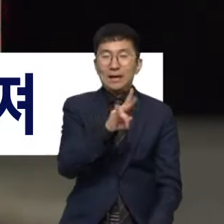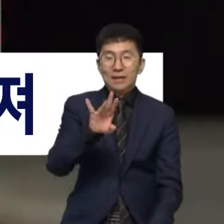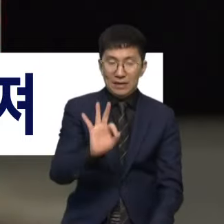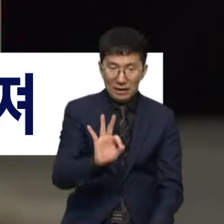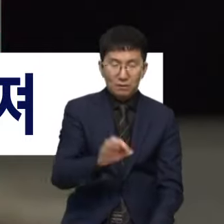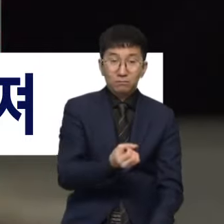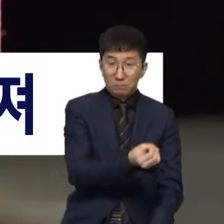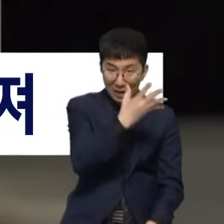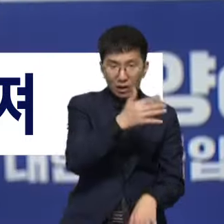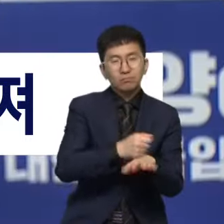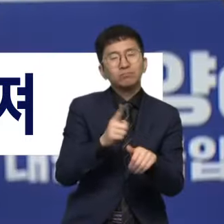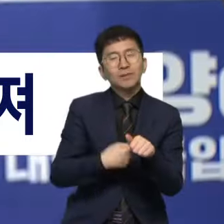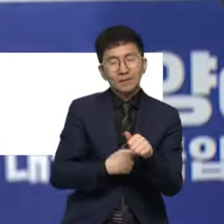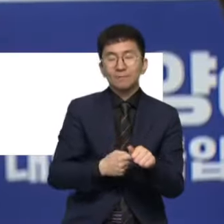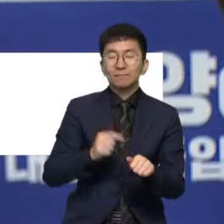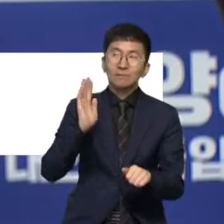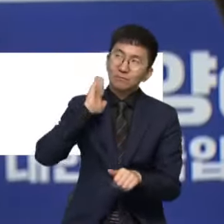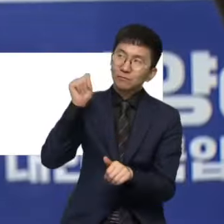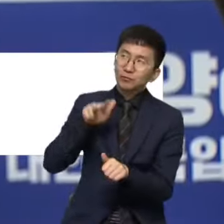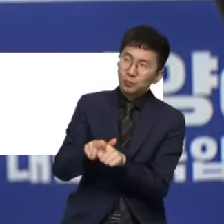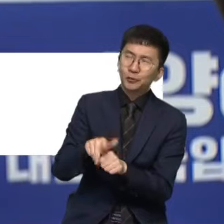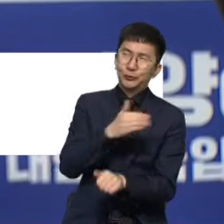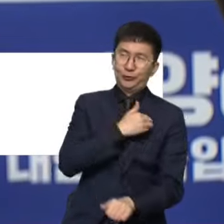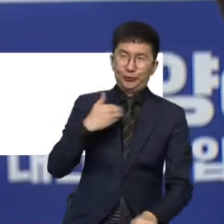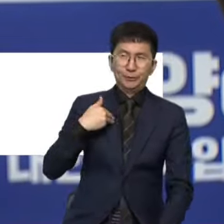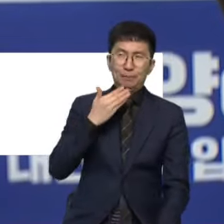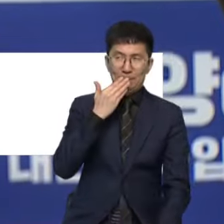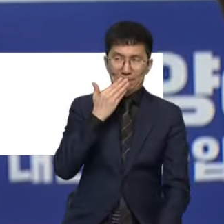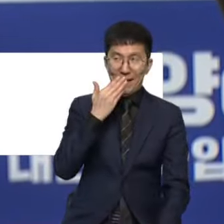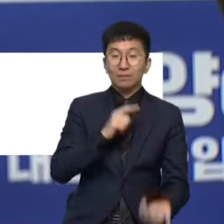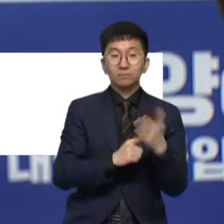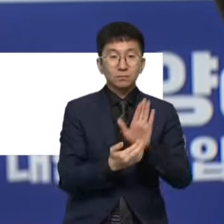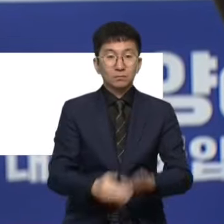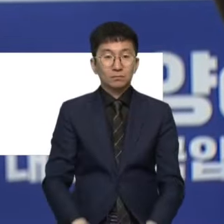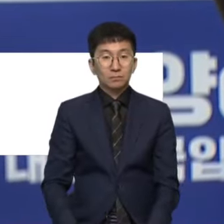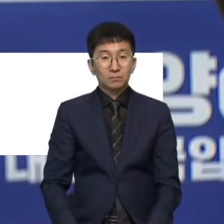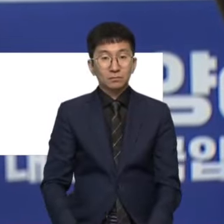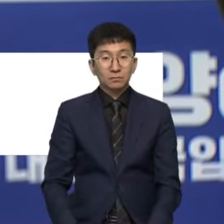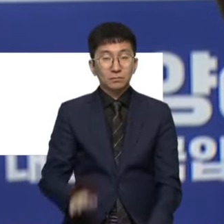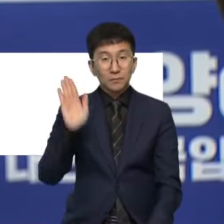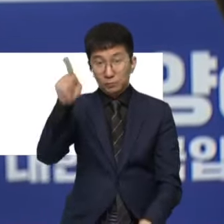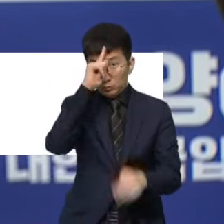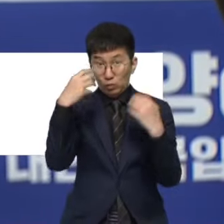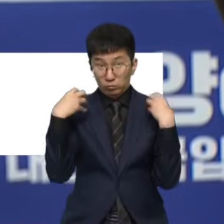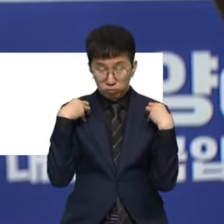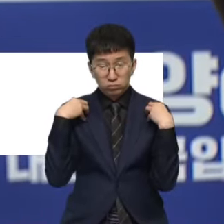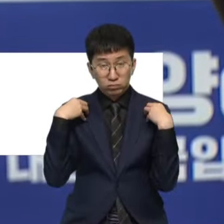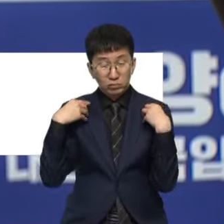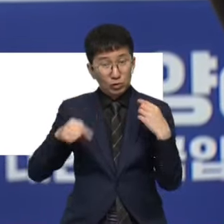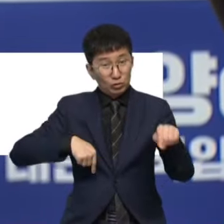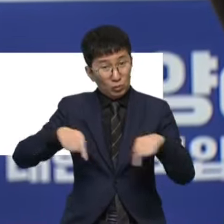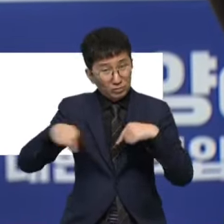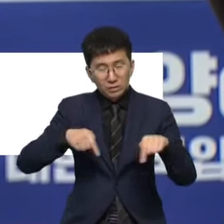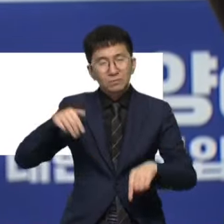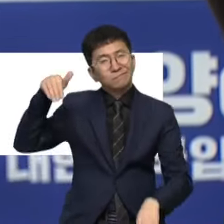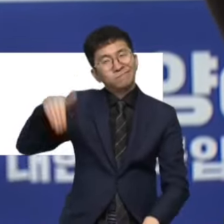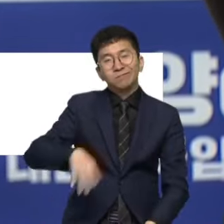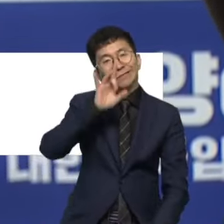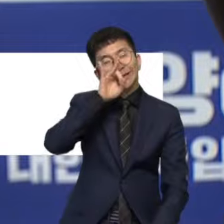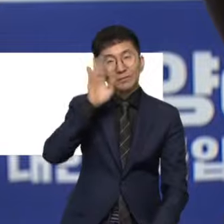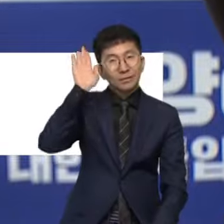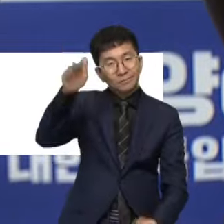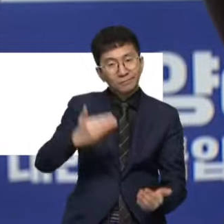확고히 다졌습니다. 우리나라 국정이 퇴행을 멈추고 다시 미래를 향해